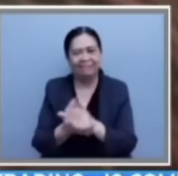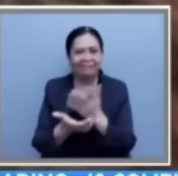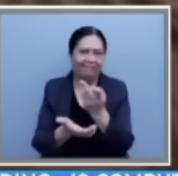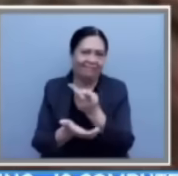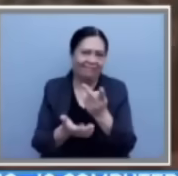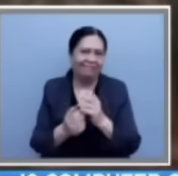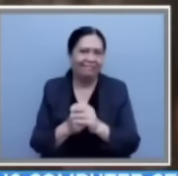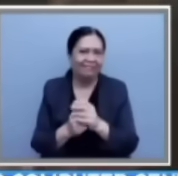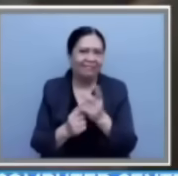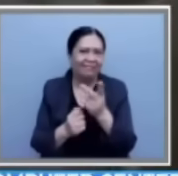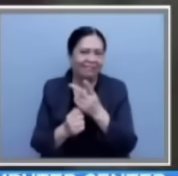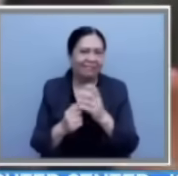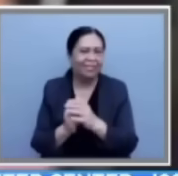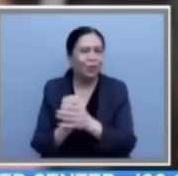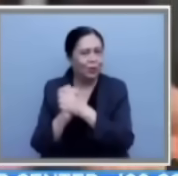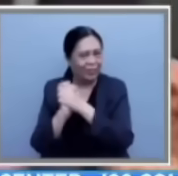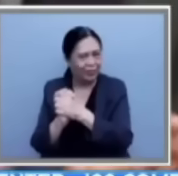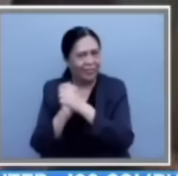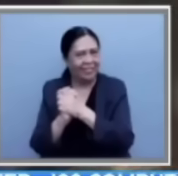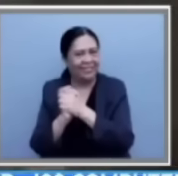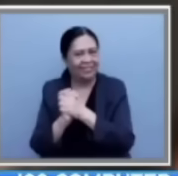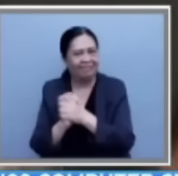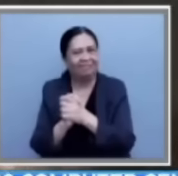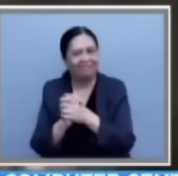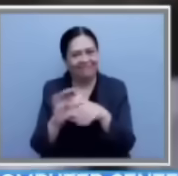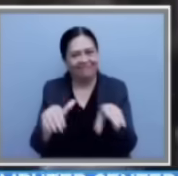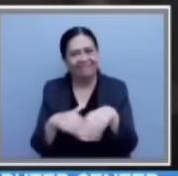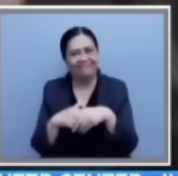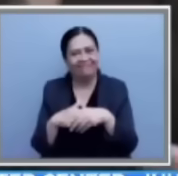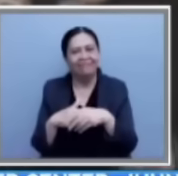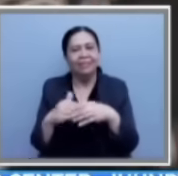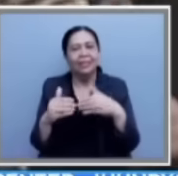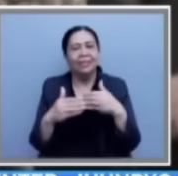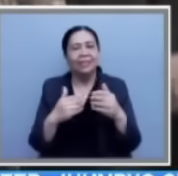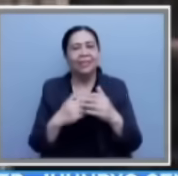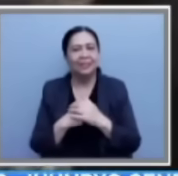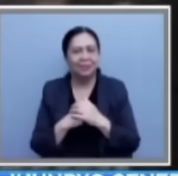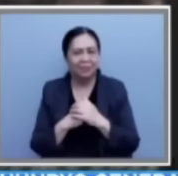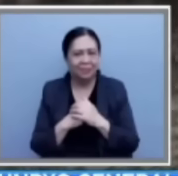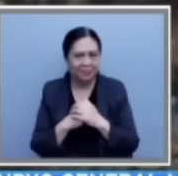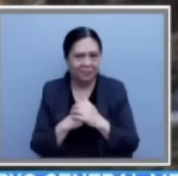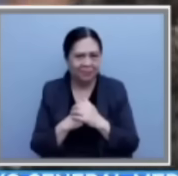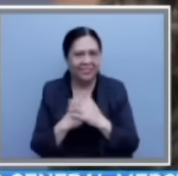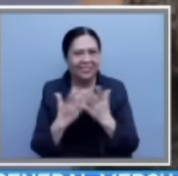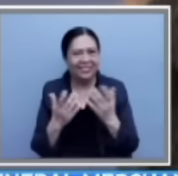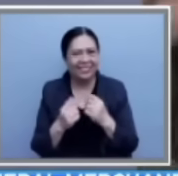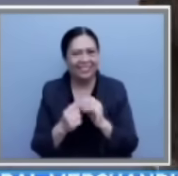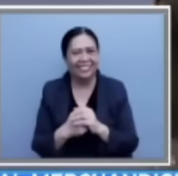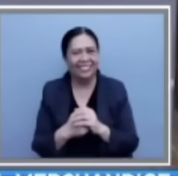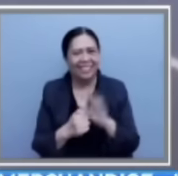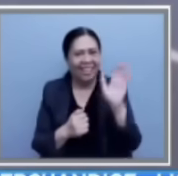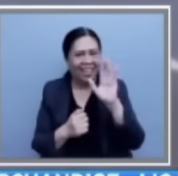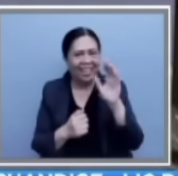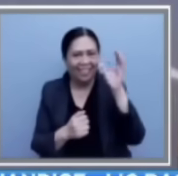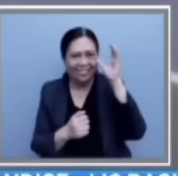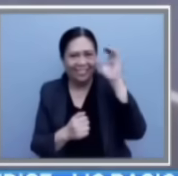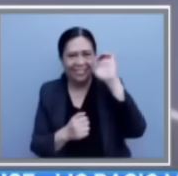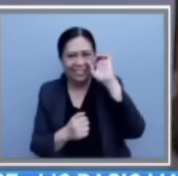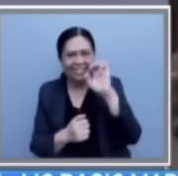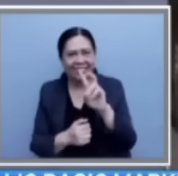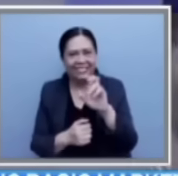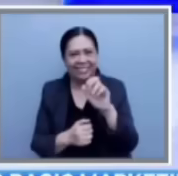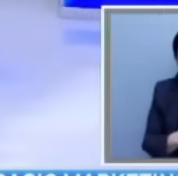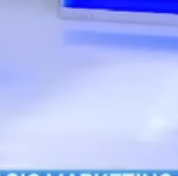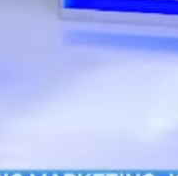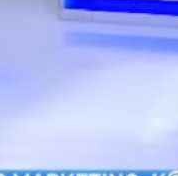dapat nagma Congratulations na lang kahit may tial par close tayo Hi Evans o yan